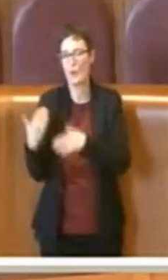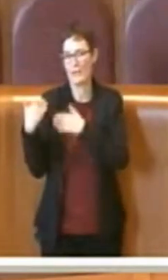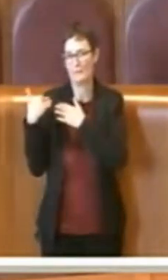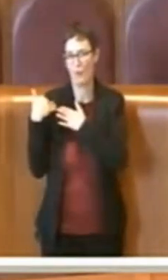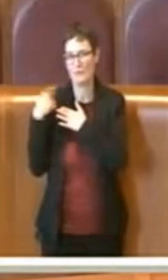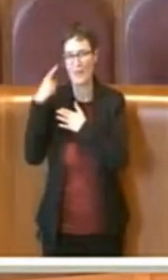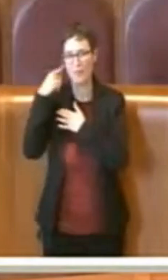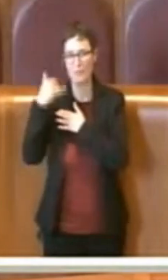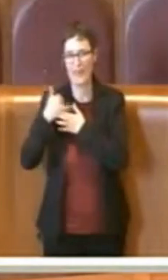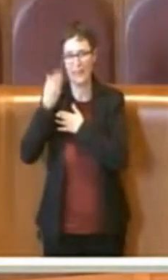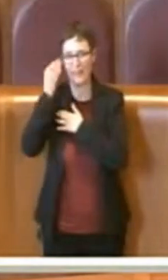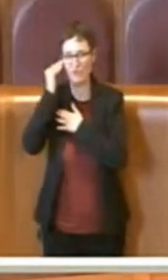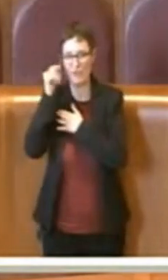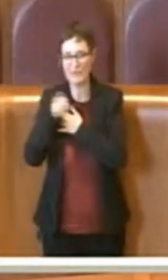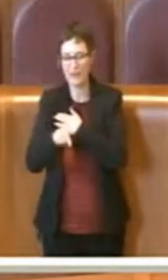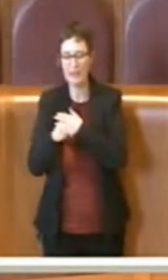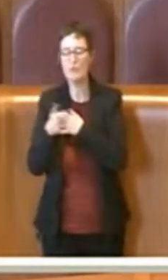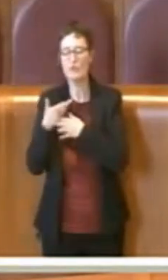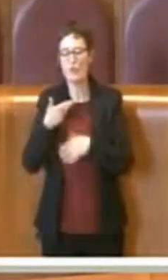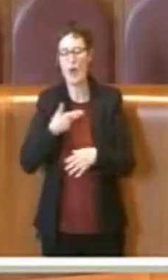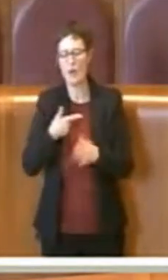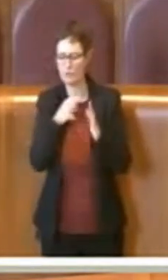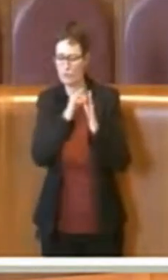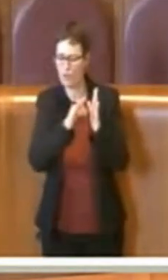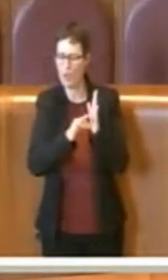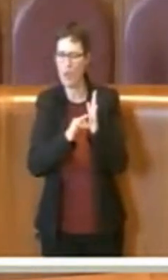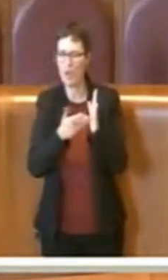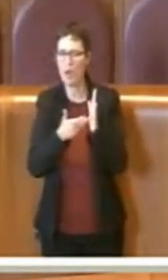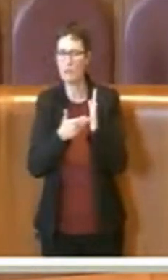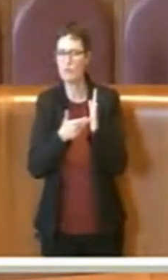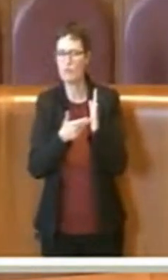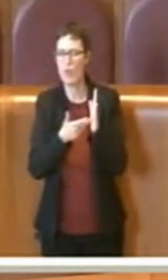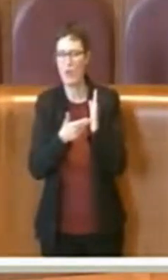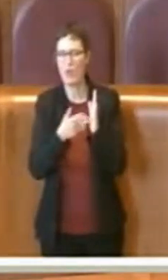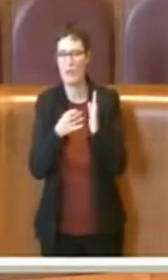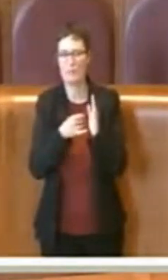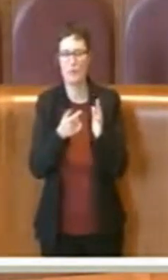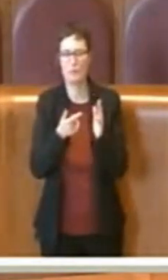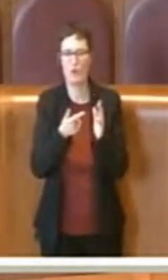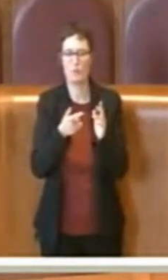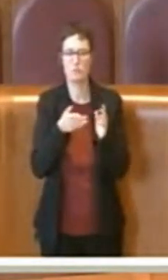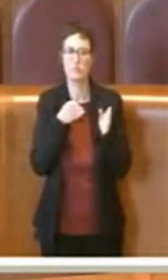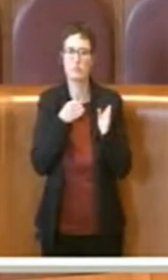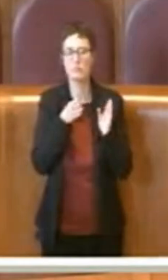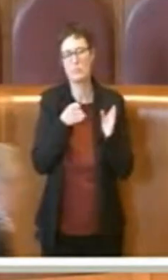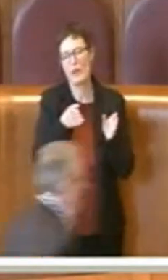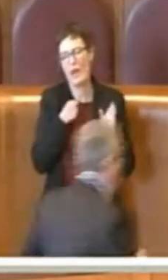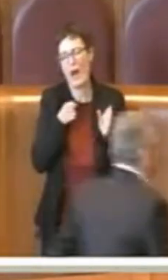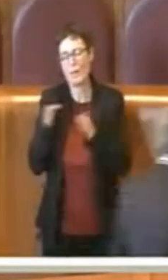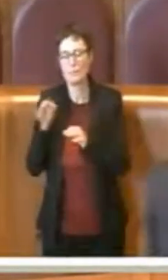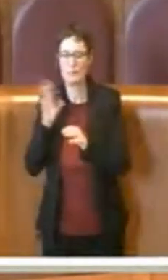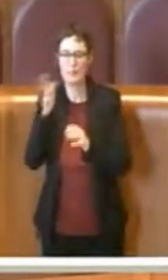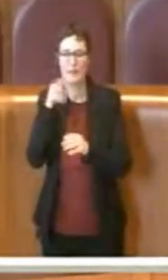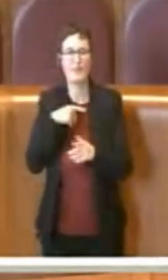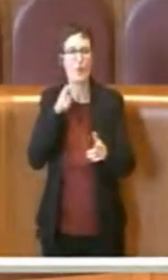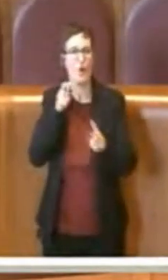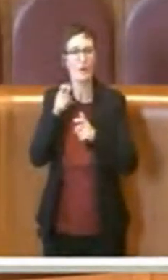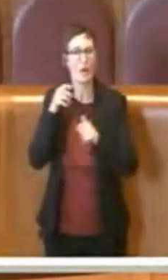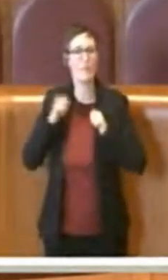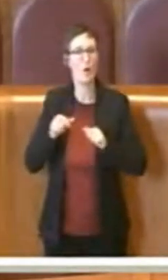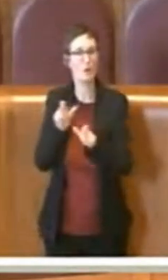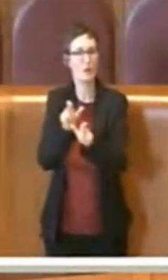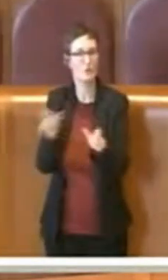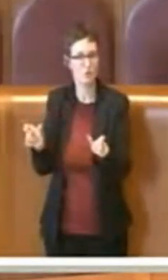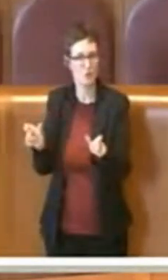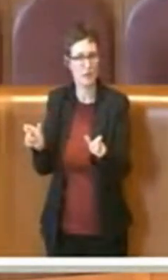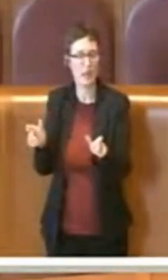dell'intelligenza artificiale, vengono anche lì individuati una serie di ambiti, appunto quello dei rapporti dei cittadini, nel quel caso parlava anche